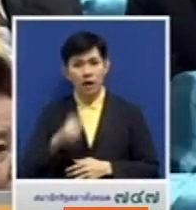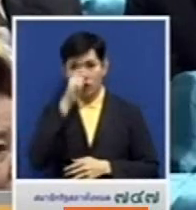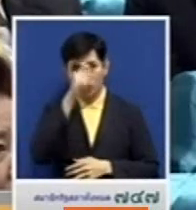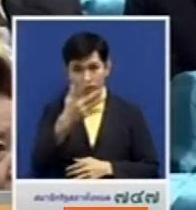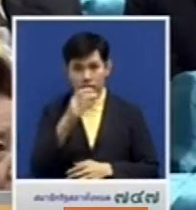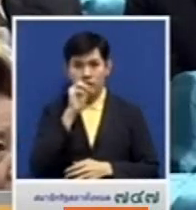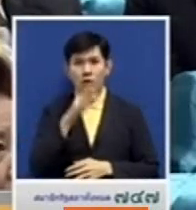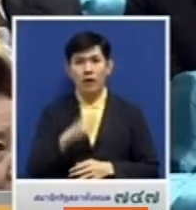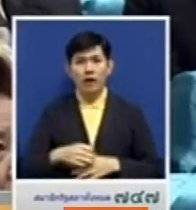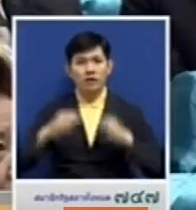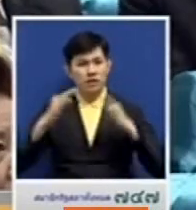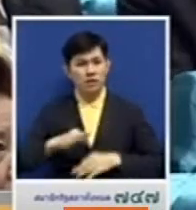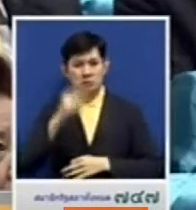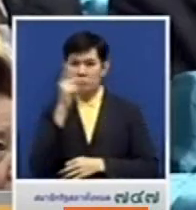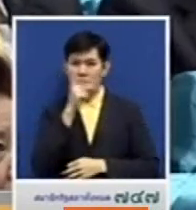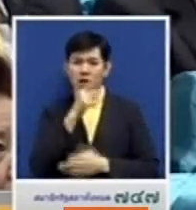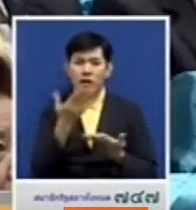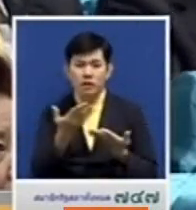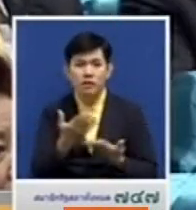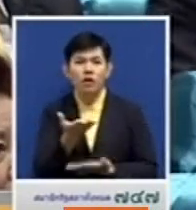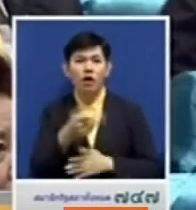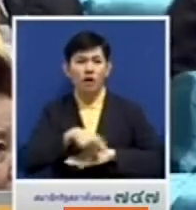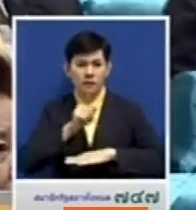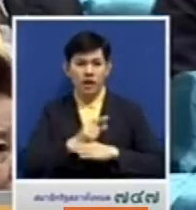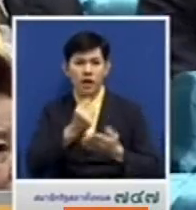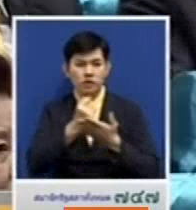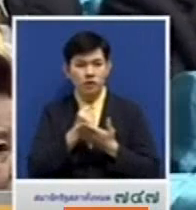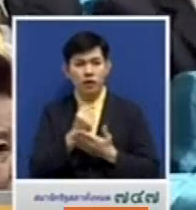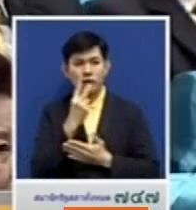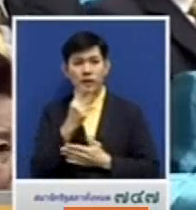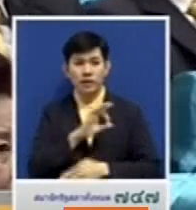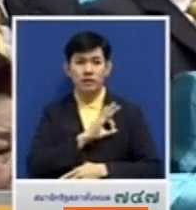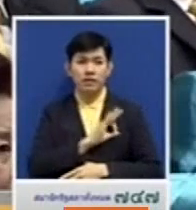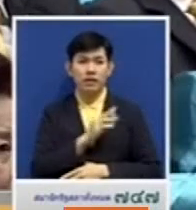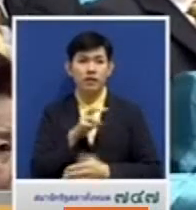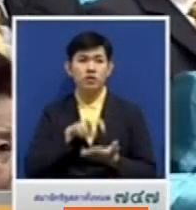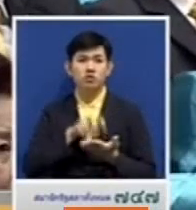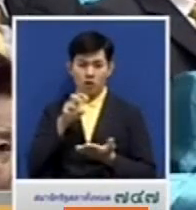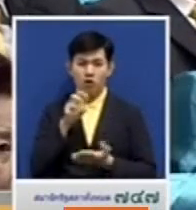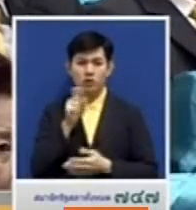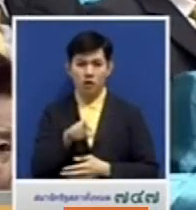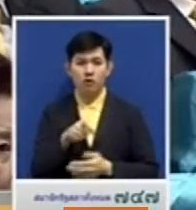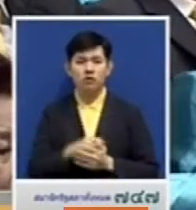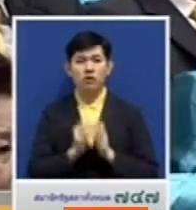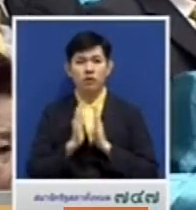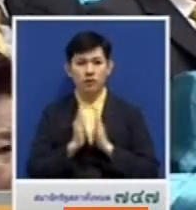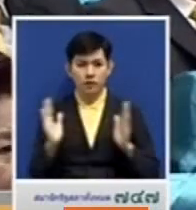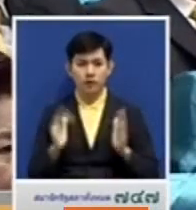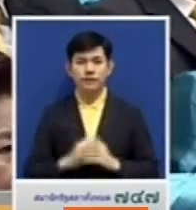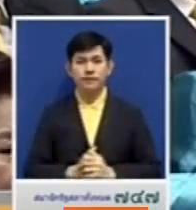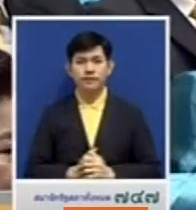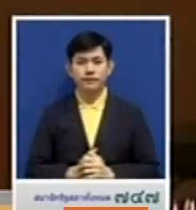การตัดสินพิสดารดิฉันขอให้ท่านประธานวินิจฉัยให้ท่านสมาชิกถอนคำพูดด้วยนะคะกราบขอบพระคุณค่